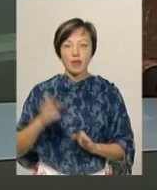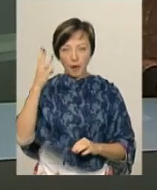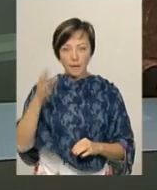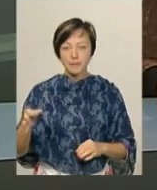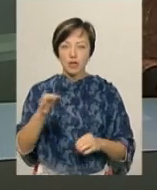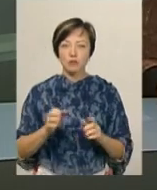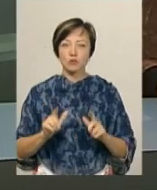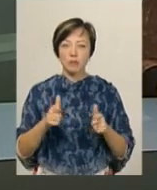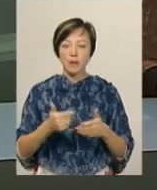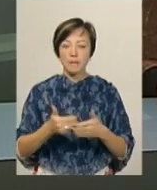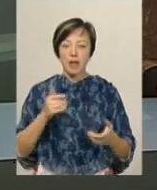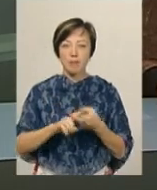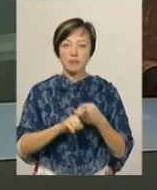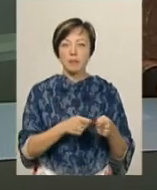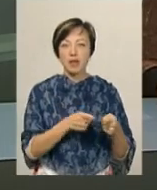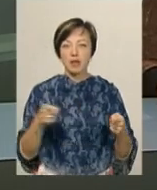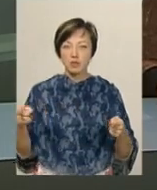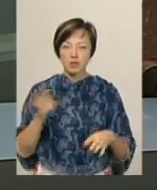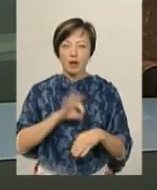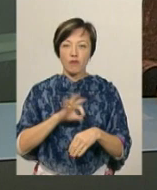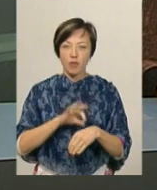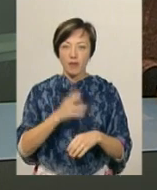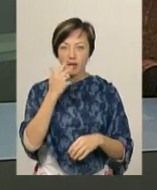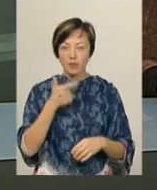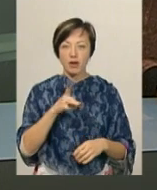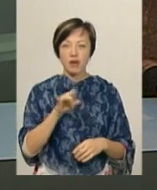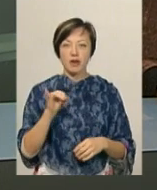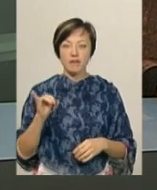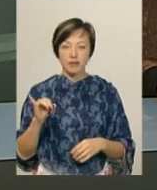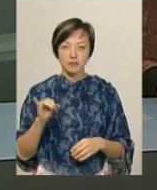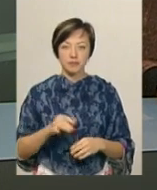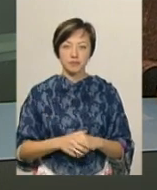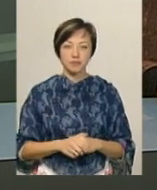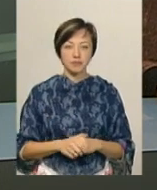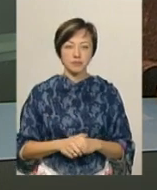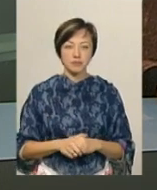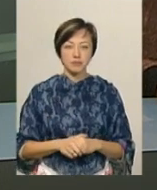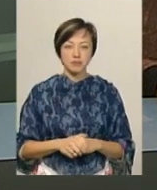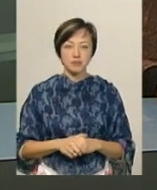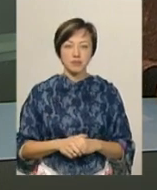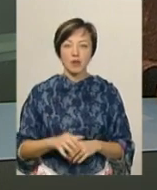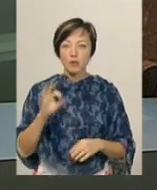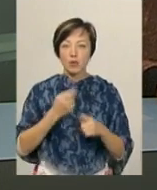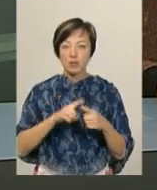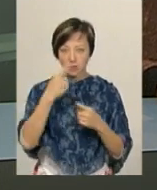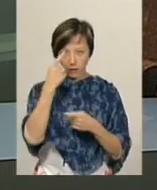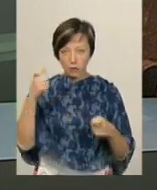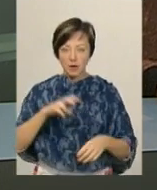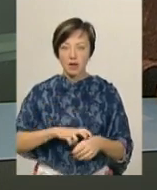Хмельниччина вступила в передепідемічний період захворюваності на грип та гострі респіраторні вірусні інфекції. Про це